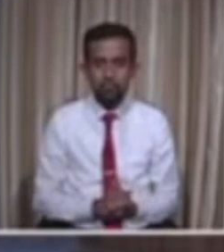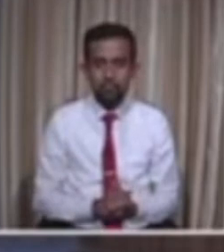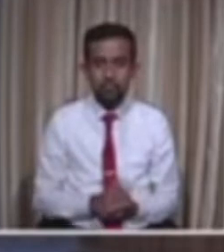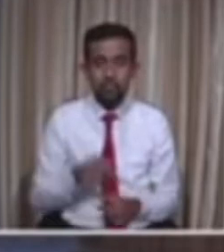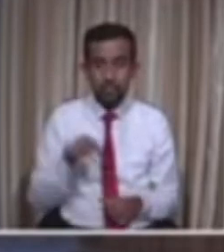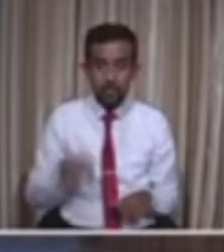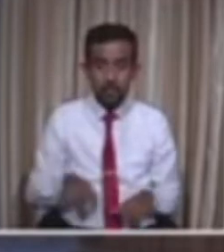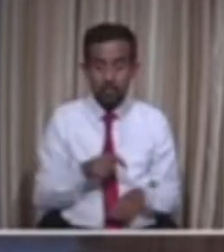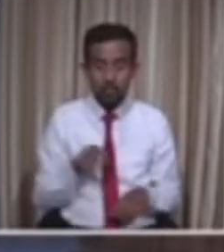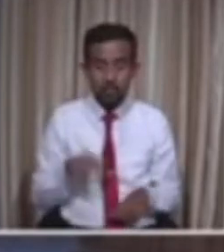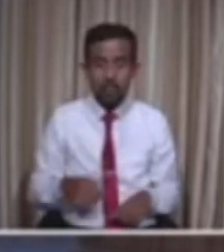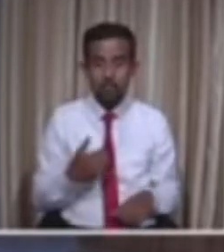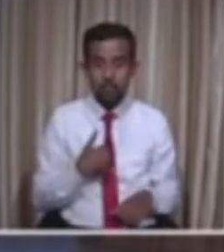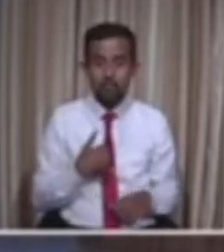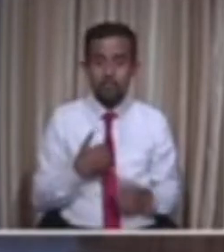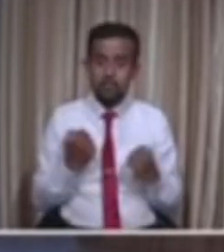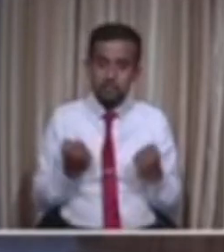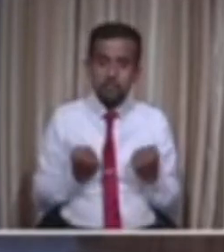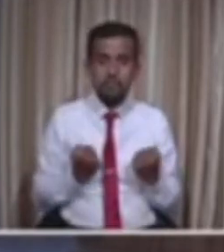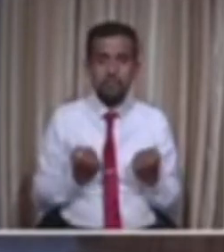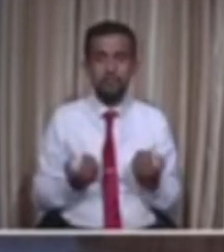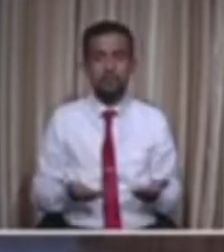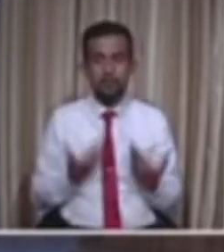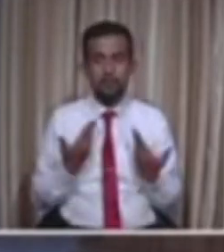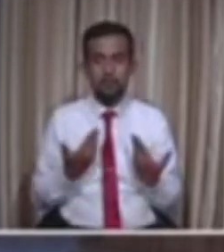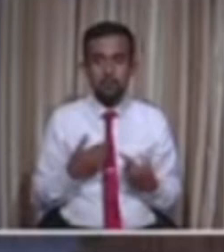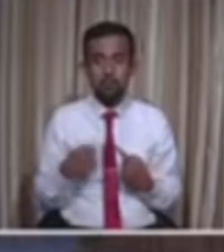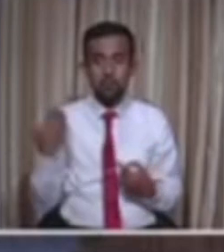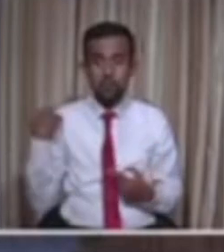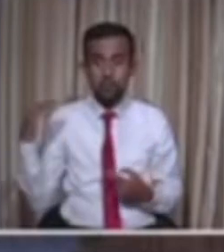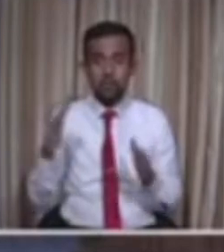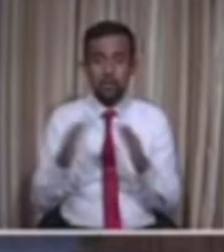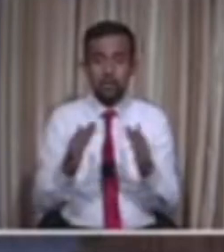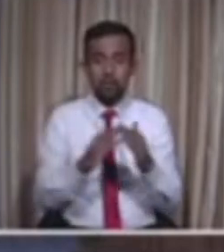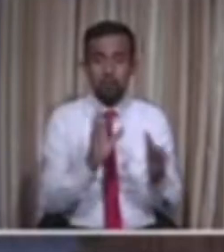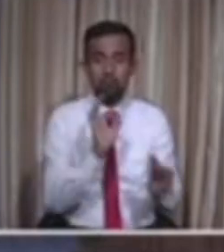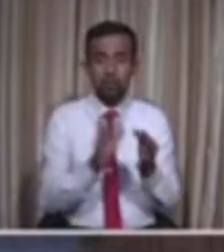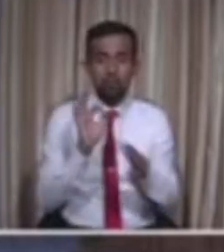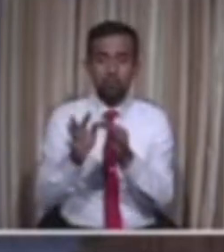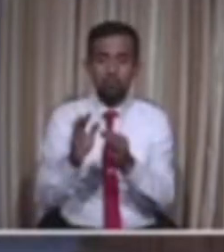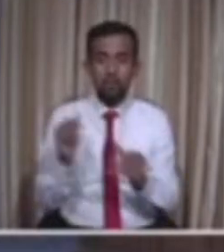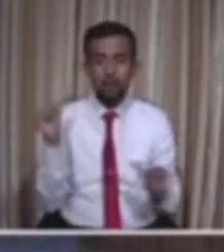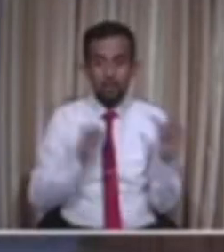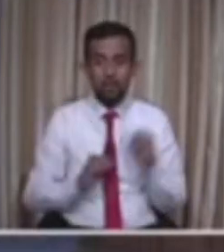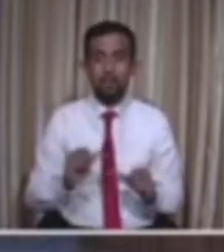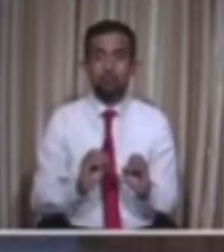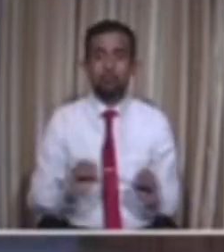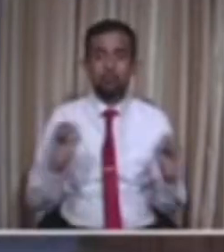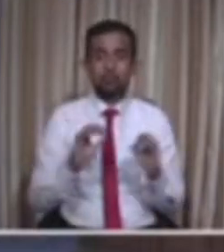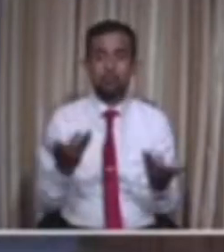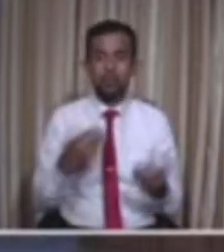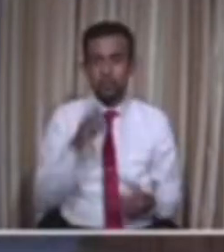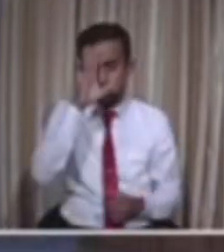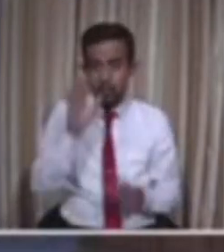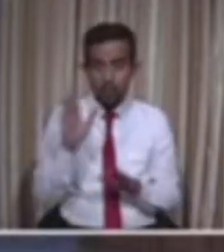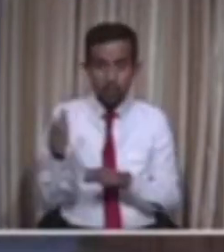Ada wena kota mam mage dahir rekan ni nyoji kata laga tumuni mage anis sahut rengi gebal gini tiela anin dekat neti misa. Adu te wena kota mage daru